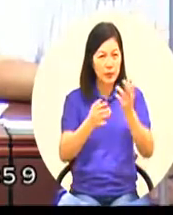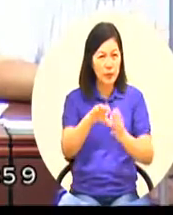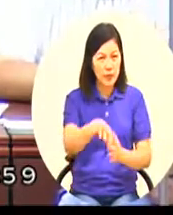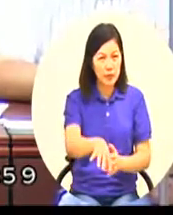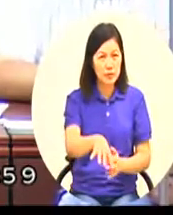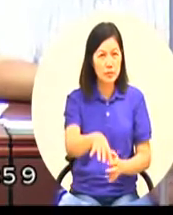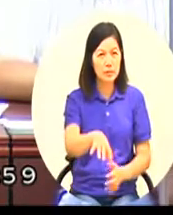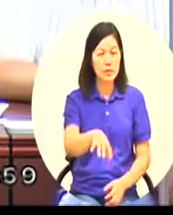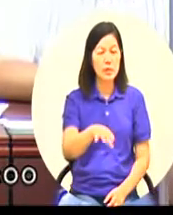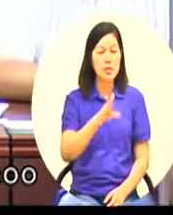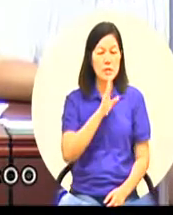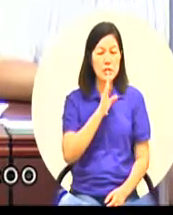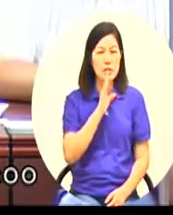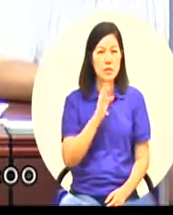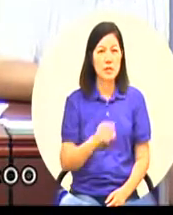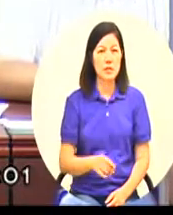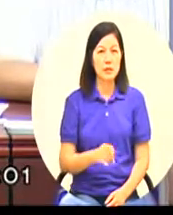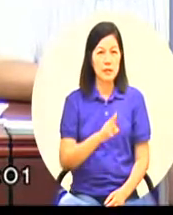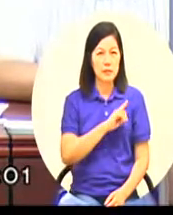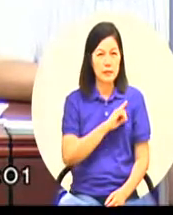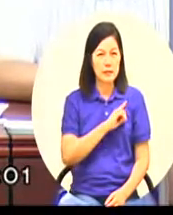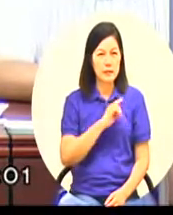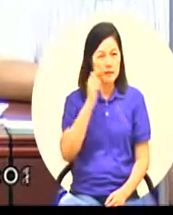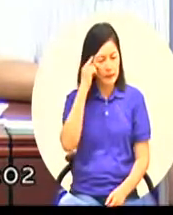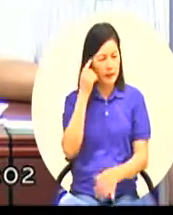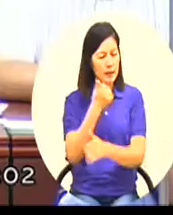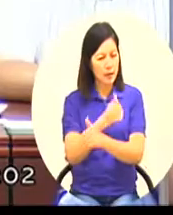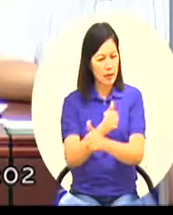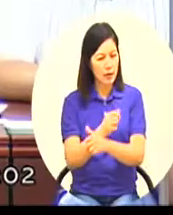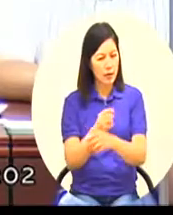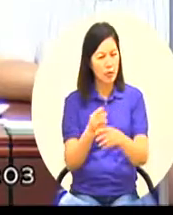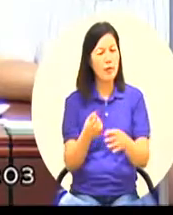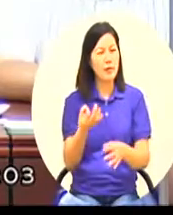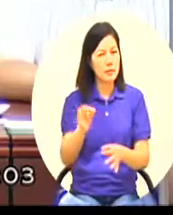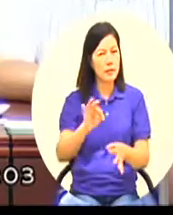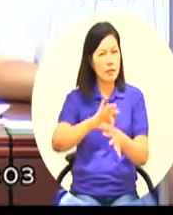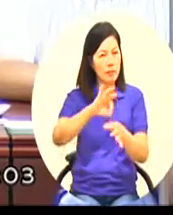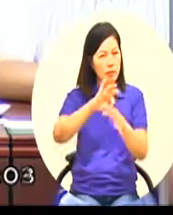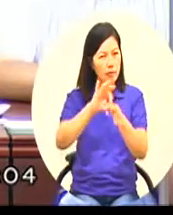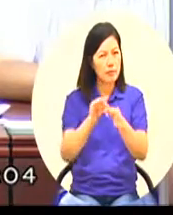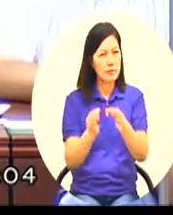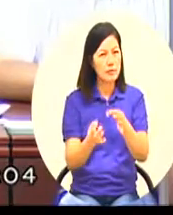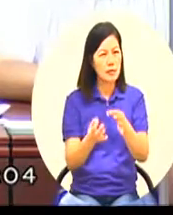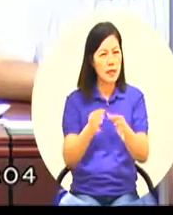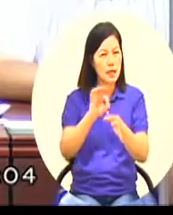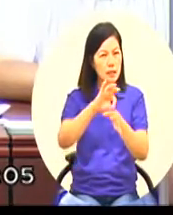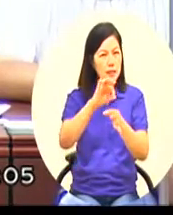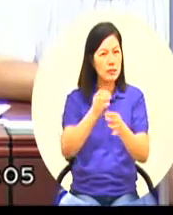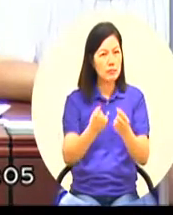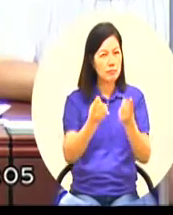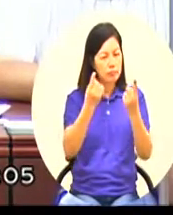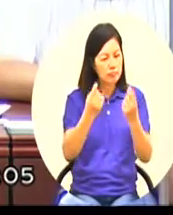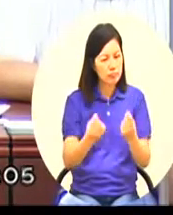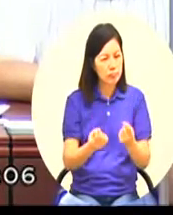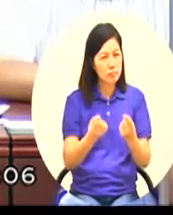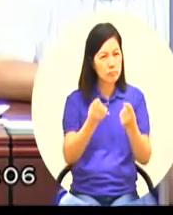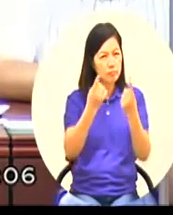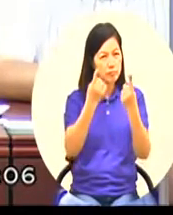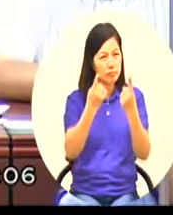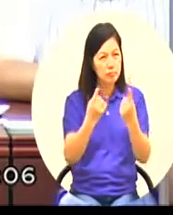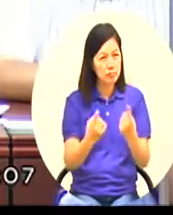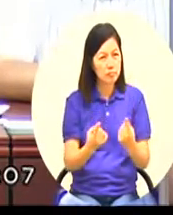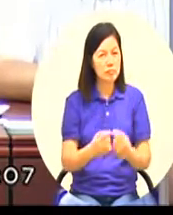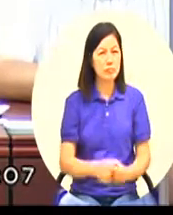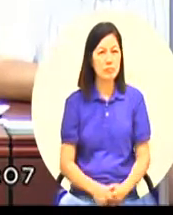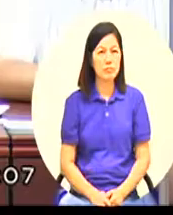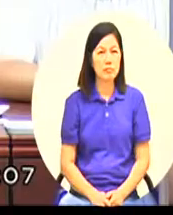于他们整个操作上面的考量所调的这个价格。当然我们站在主管机关的角度，我们也有跟这